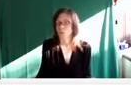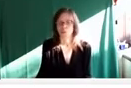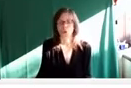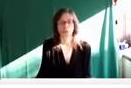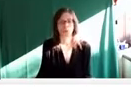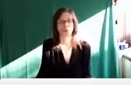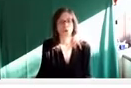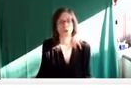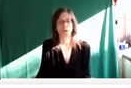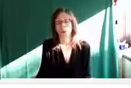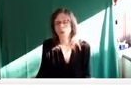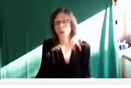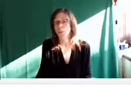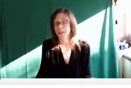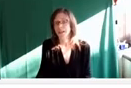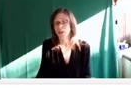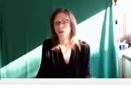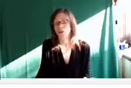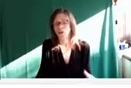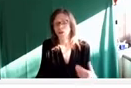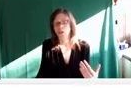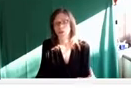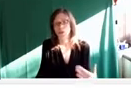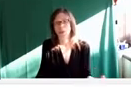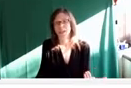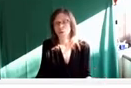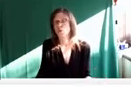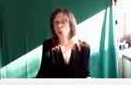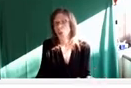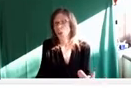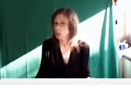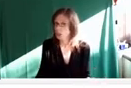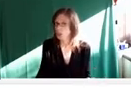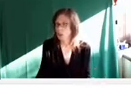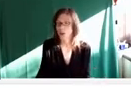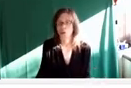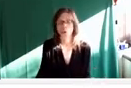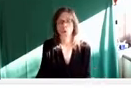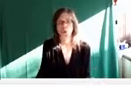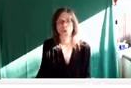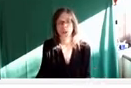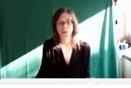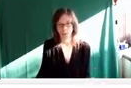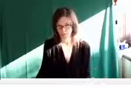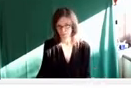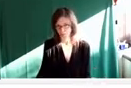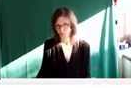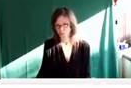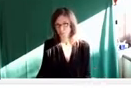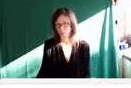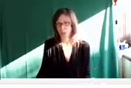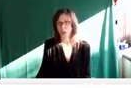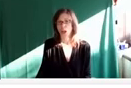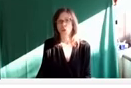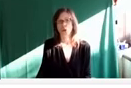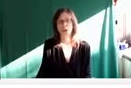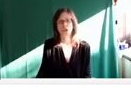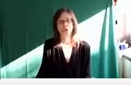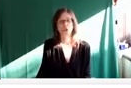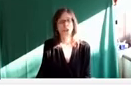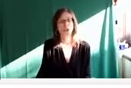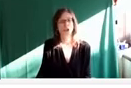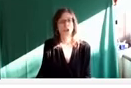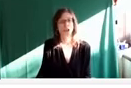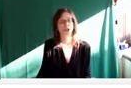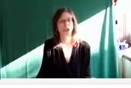Donc, voilà pour cela. Mais oui, la pratique, le partage du code, c'est un gros plus, en effet. Donc, le plan de